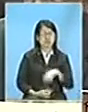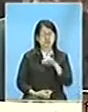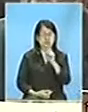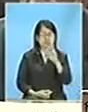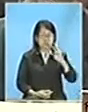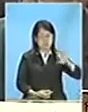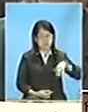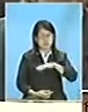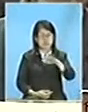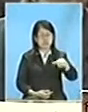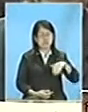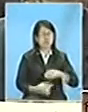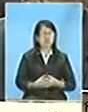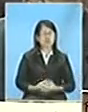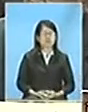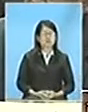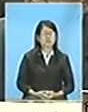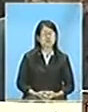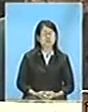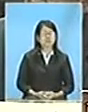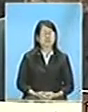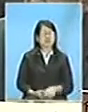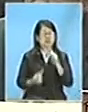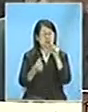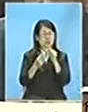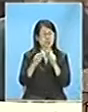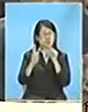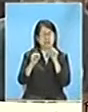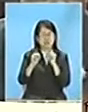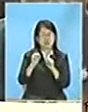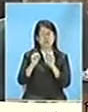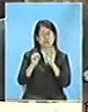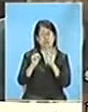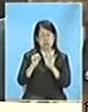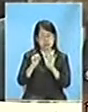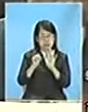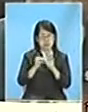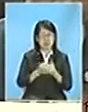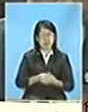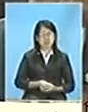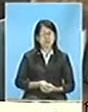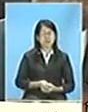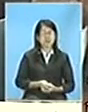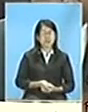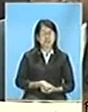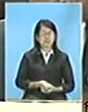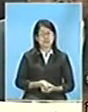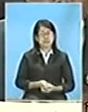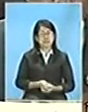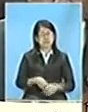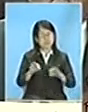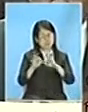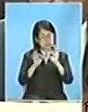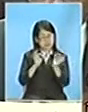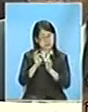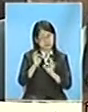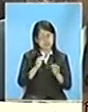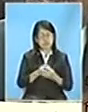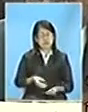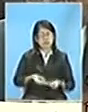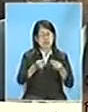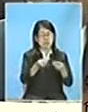พทุกท่านครับผมครับสำหรับมาตรา5นะครับซึ่งประเด็นก็คือให้สภาสถาบัน